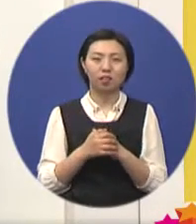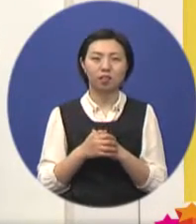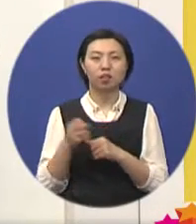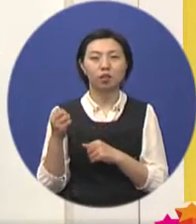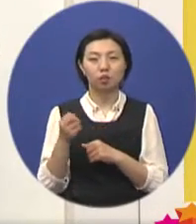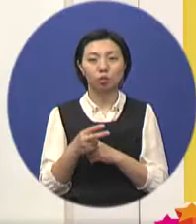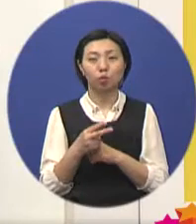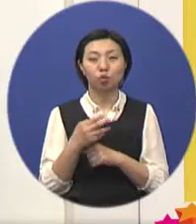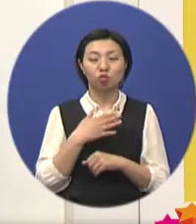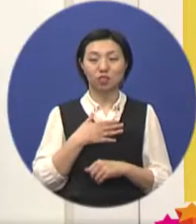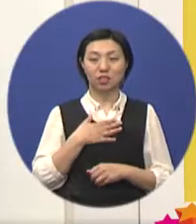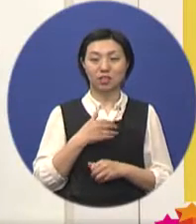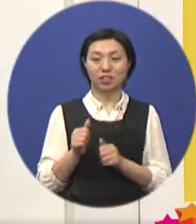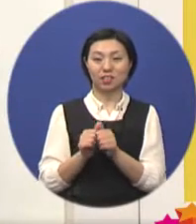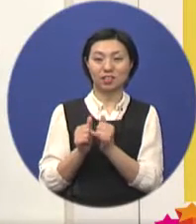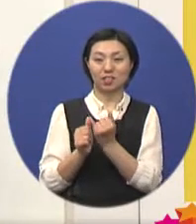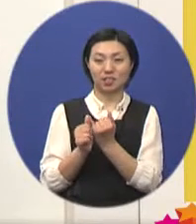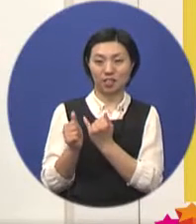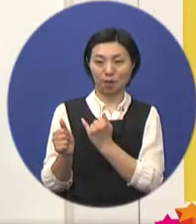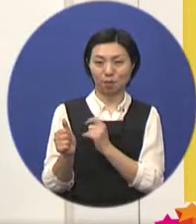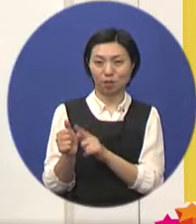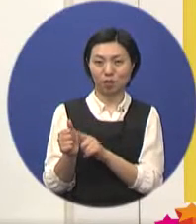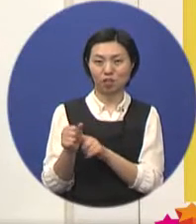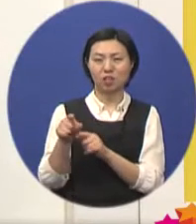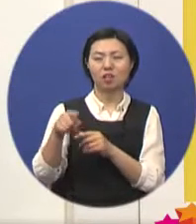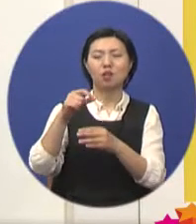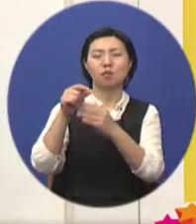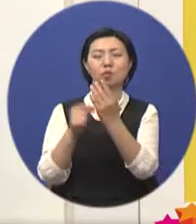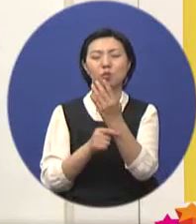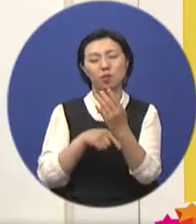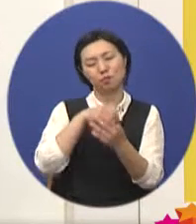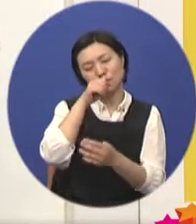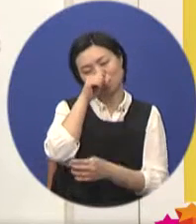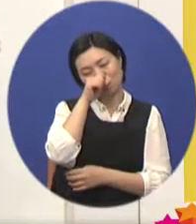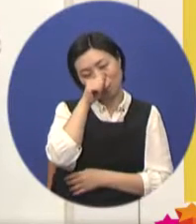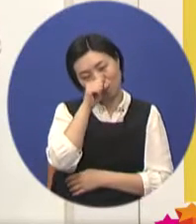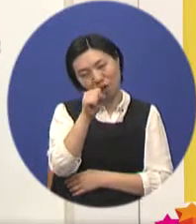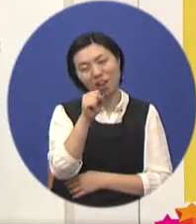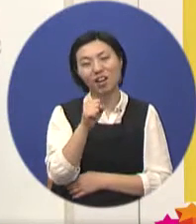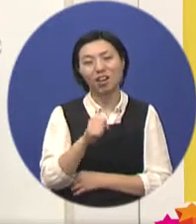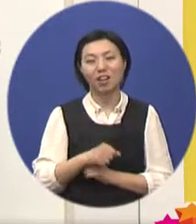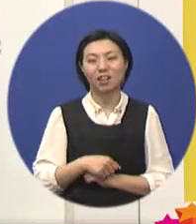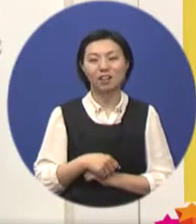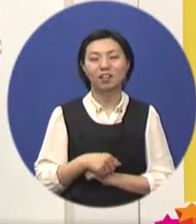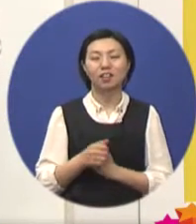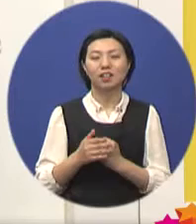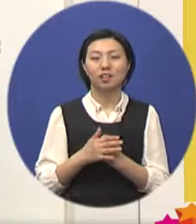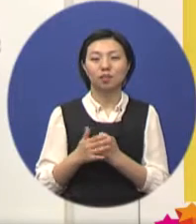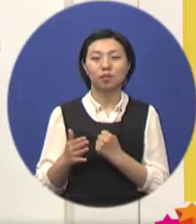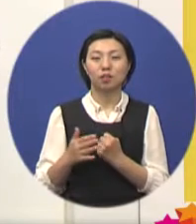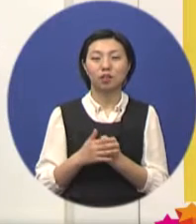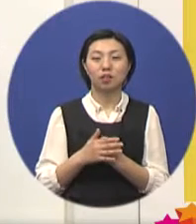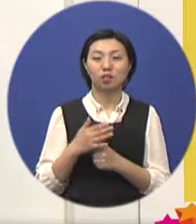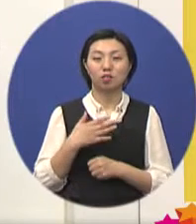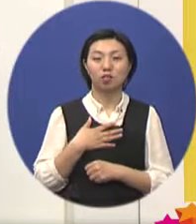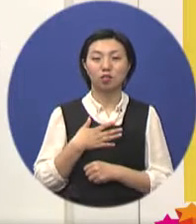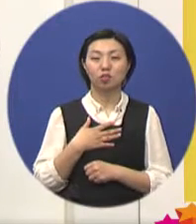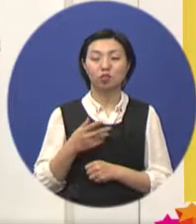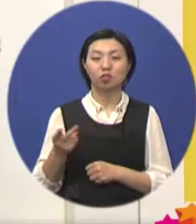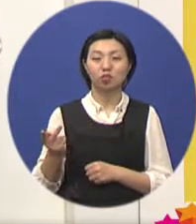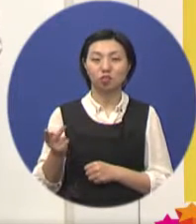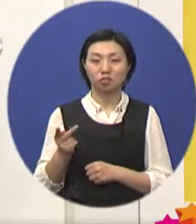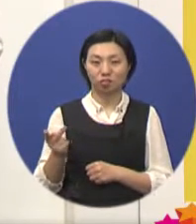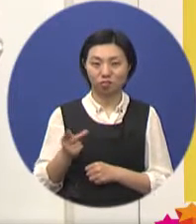아우 우리 아저씨가 이 프로그램을 너무 좋아하거든요. 아이 감사합니다. 네. 그래가지고 네. 우리 네. 조그맣게